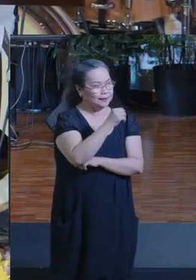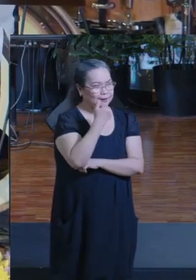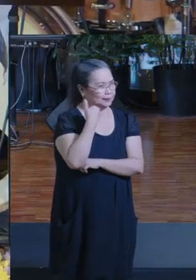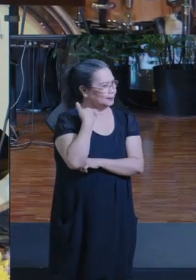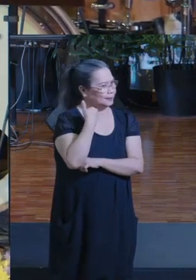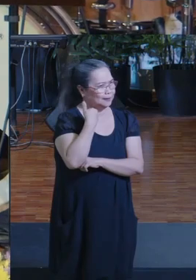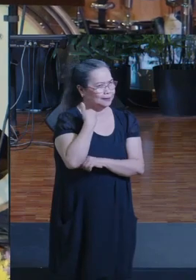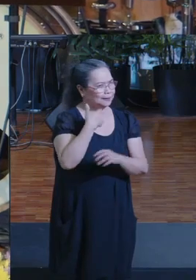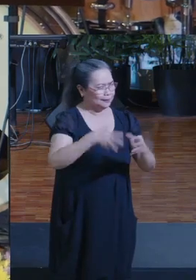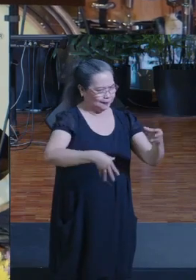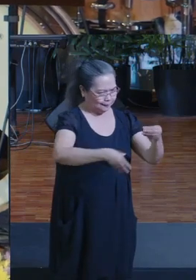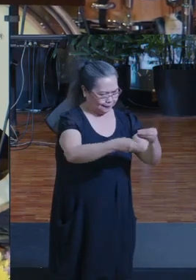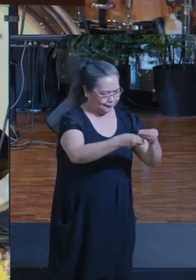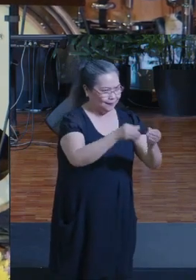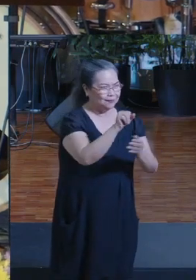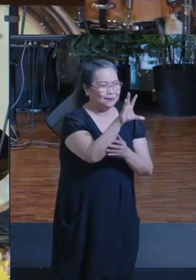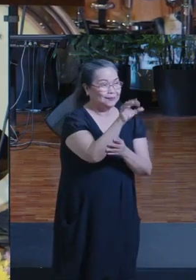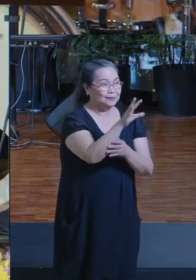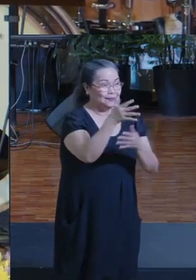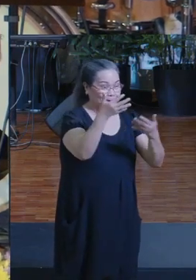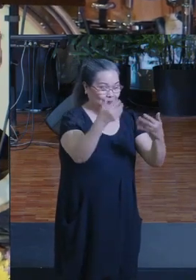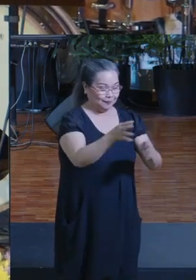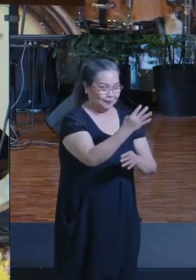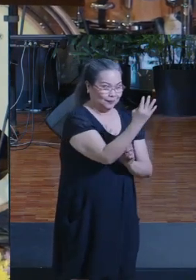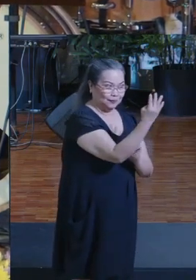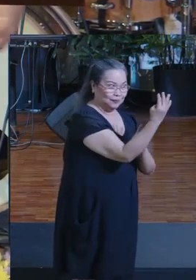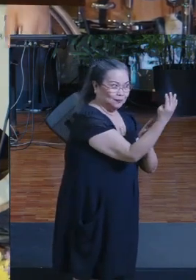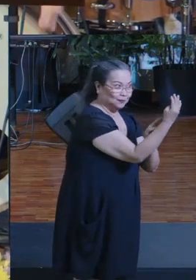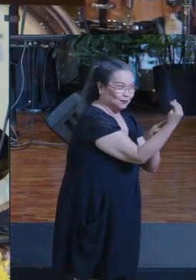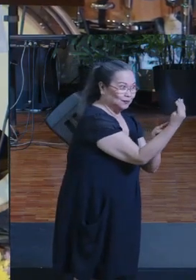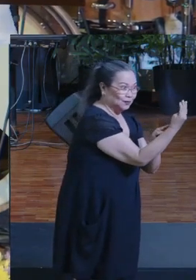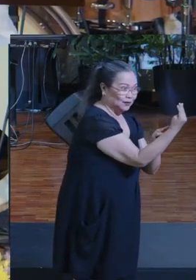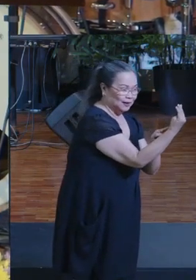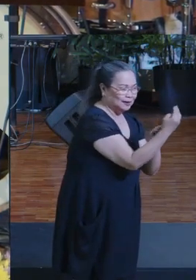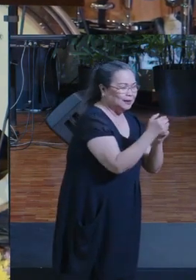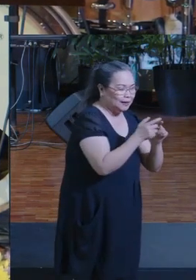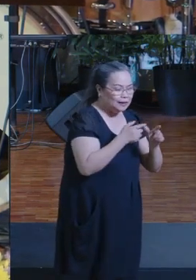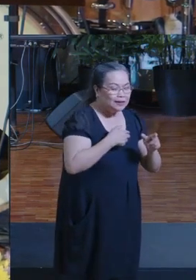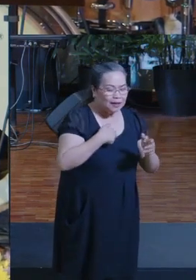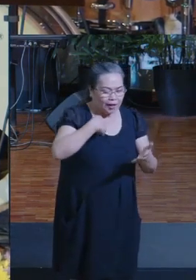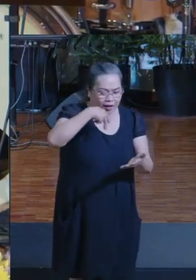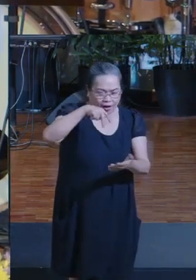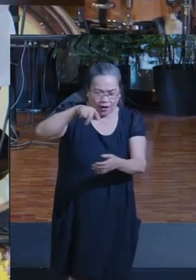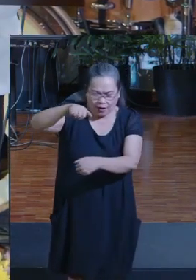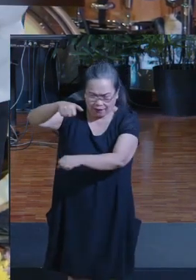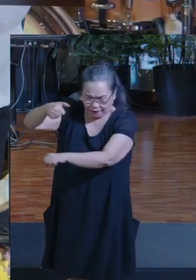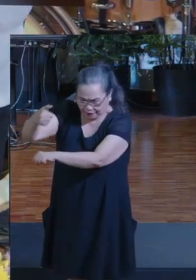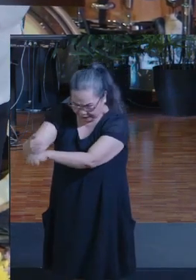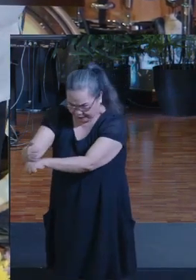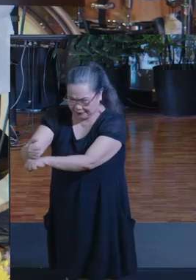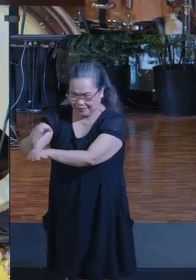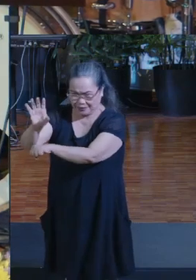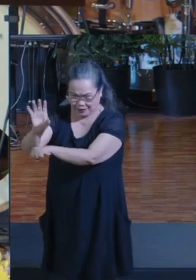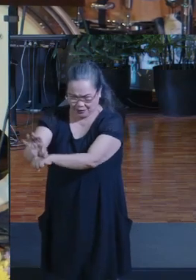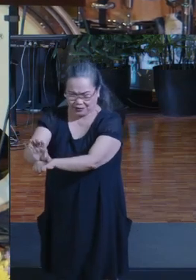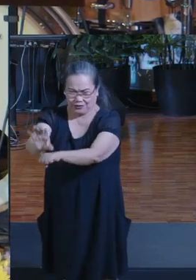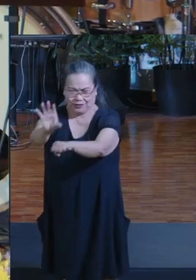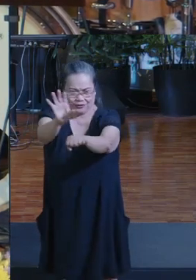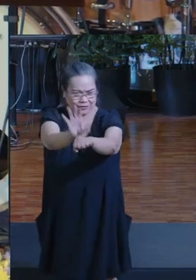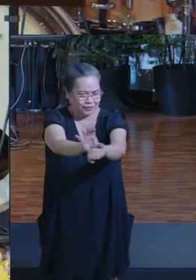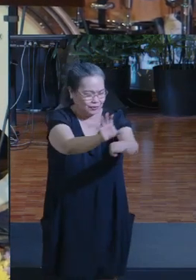eh. Alam natin na after Acts 14, sapagkat nakatayo na yung mga iglesia sa Galatia nung kanyang sinulat